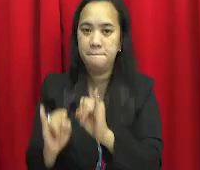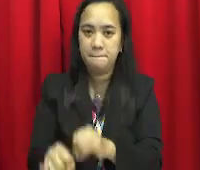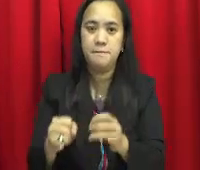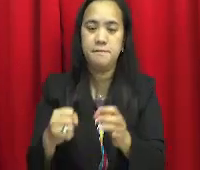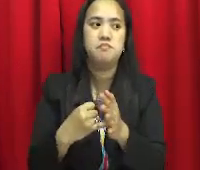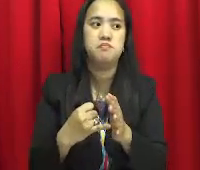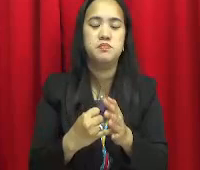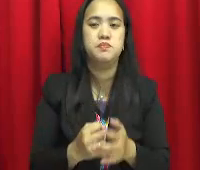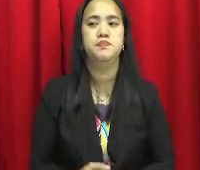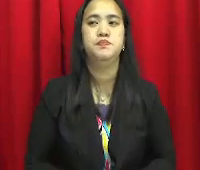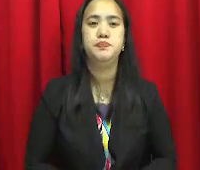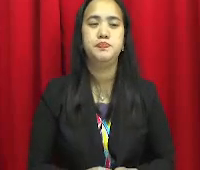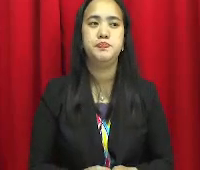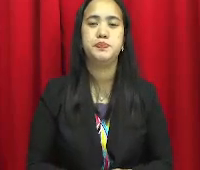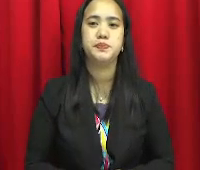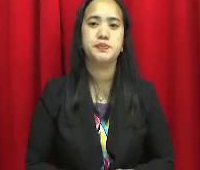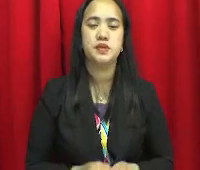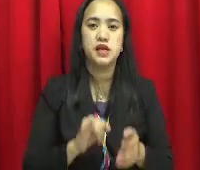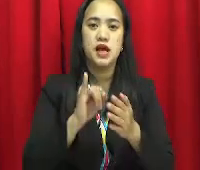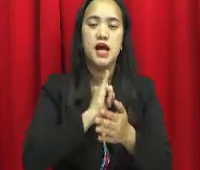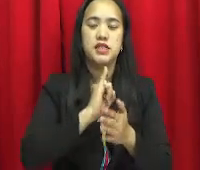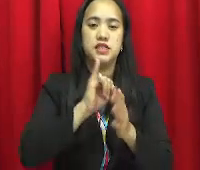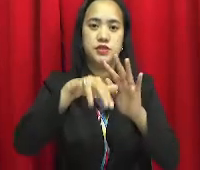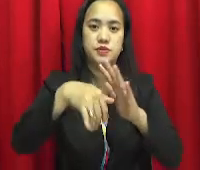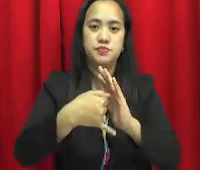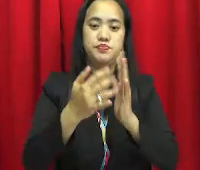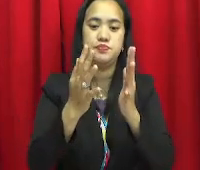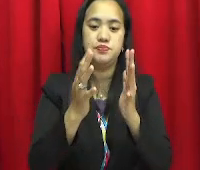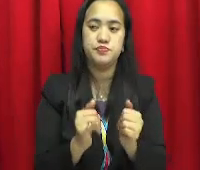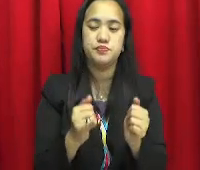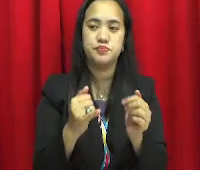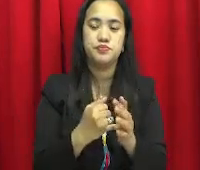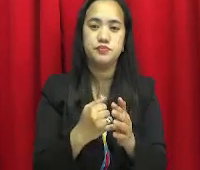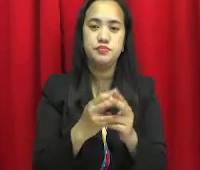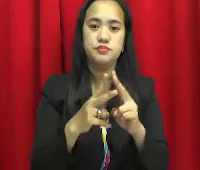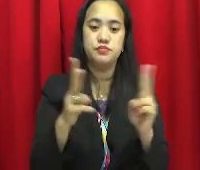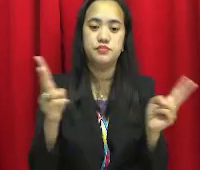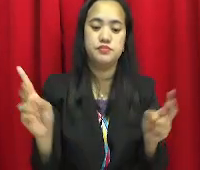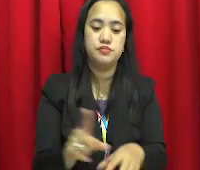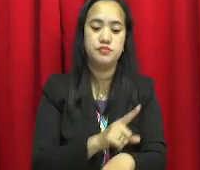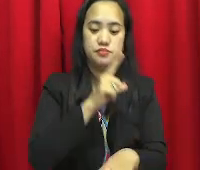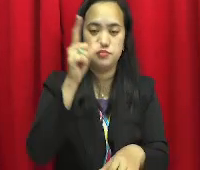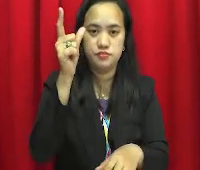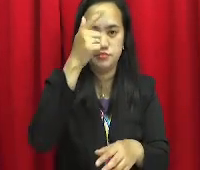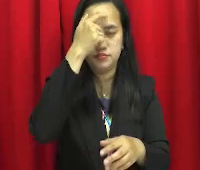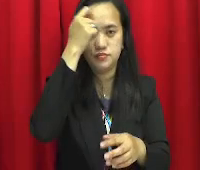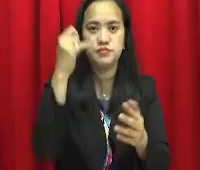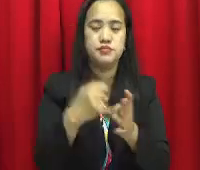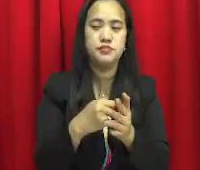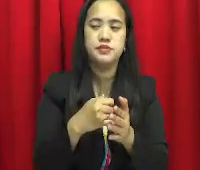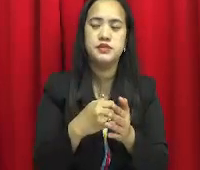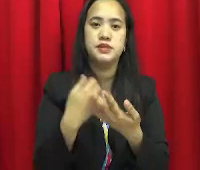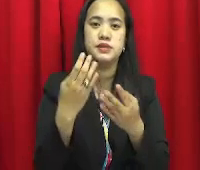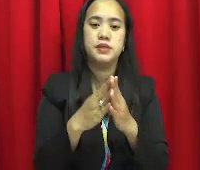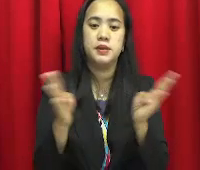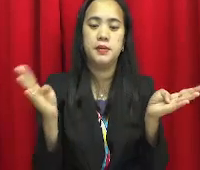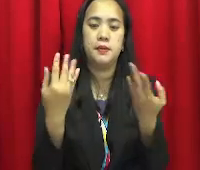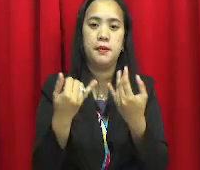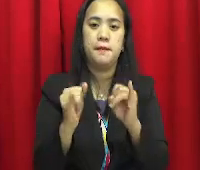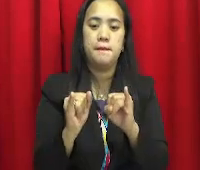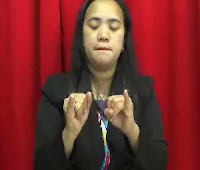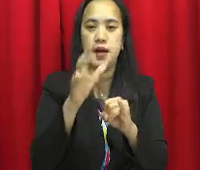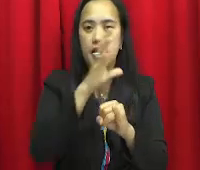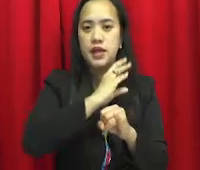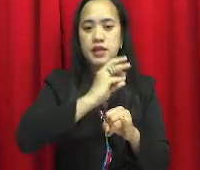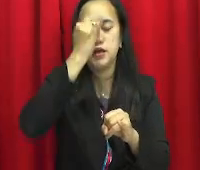sa mga susunod. Gusto ko lang sabi ko sa inyo, pahabain natin to. Magandang issue tong kay Lesley, mga kapatid. Ako'y